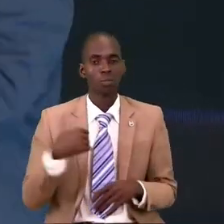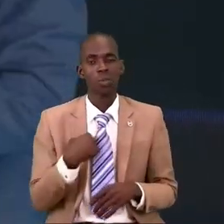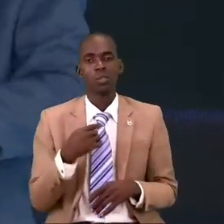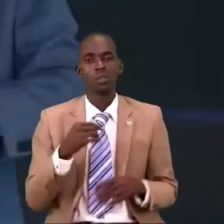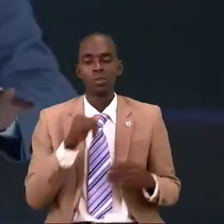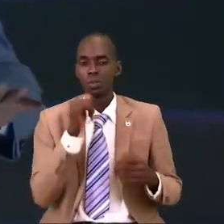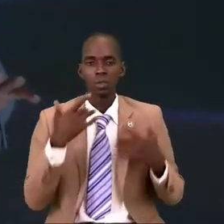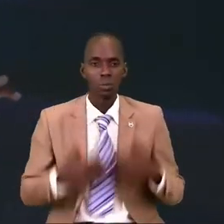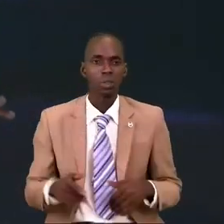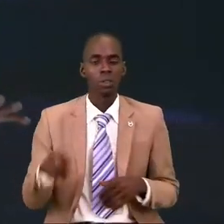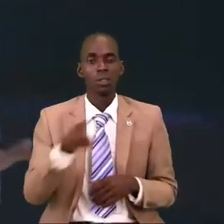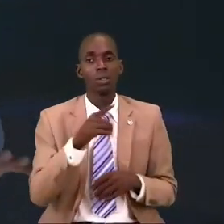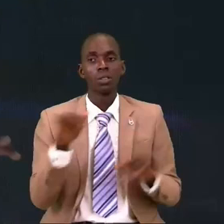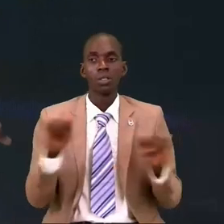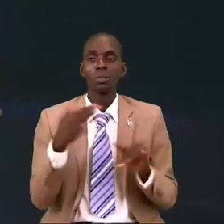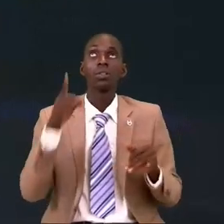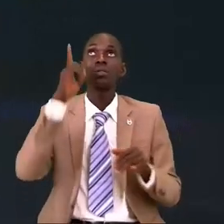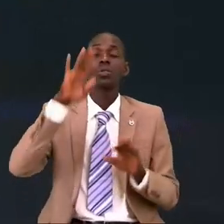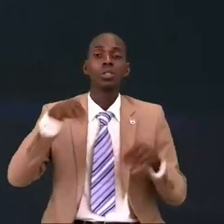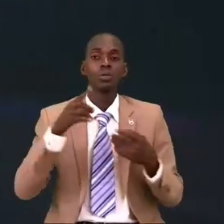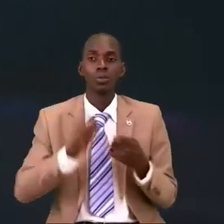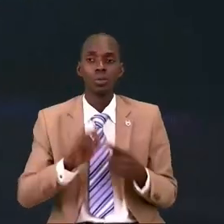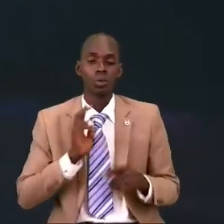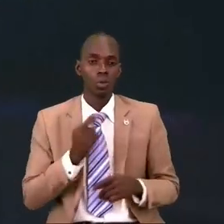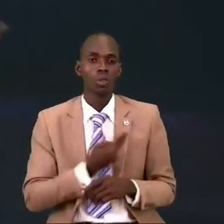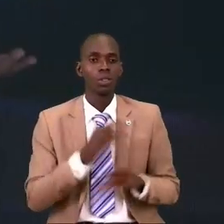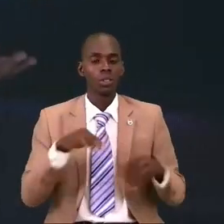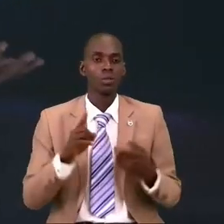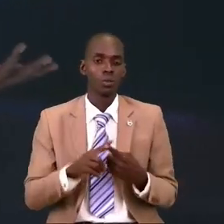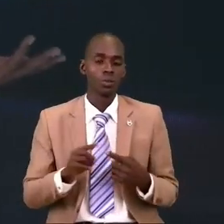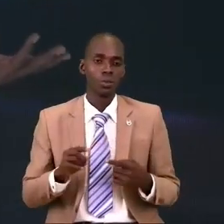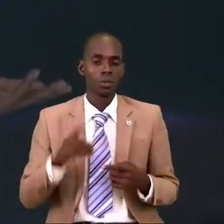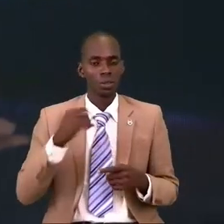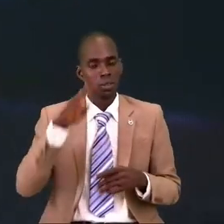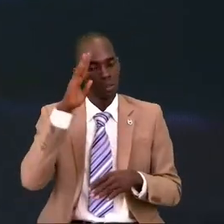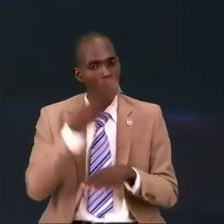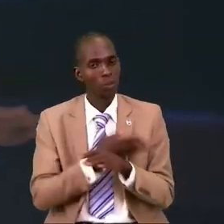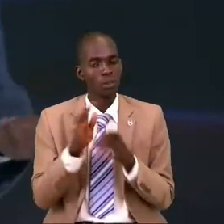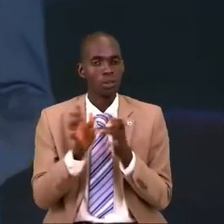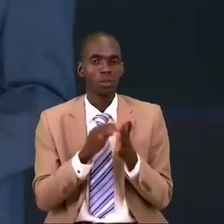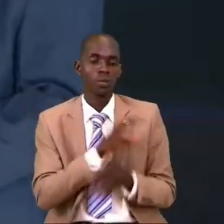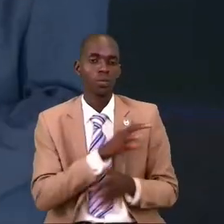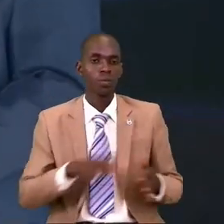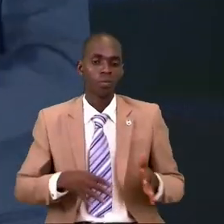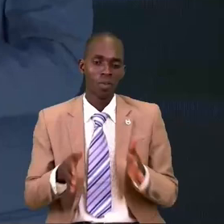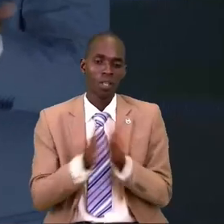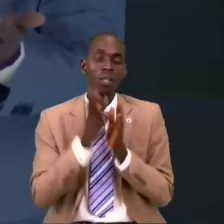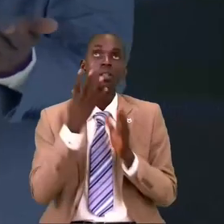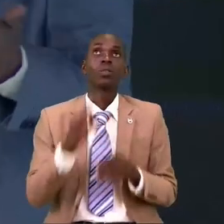Jésus-Christ. Demande-moi et je te donnerai les extrémités de la terre pour héritage. Et tu